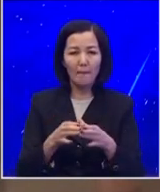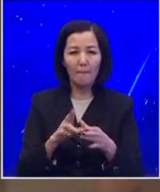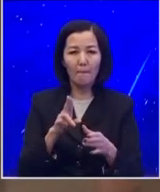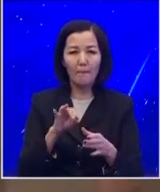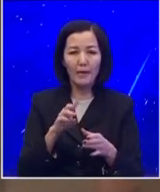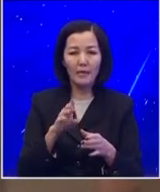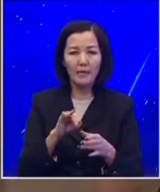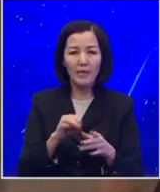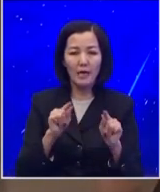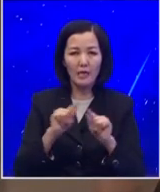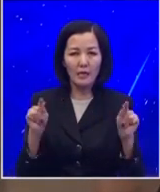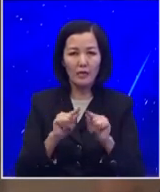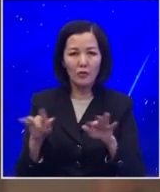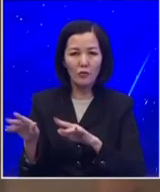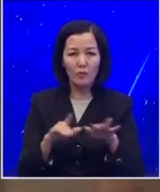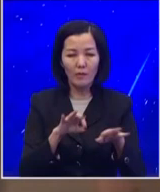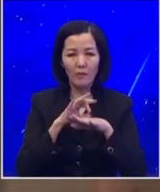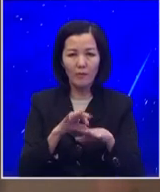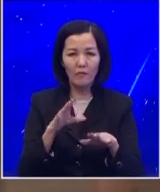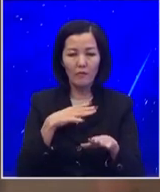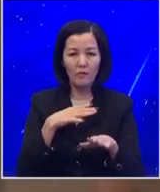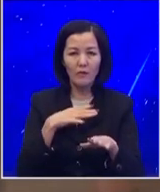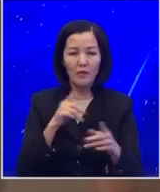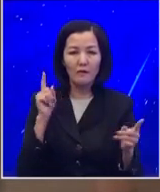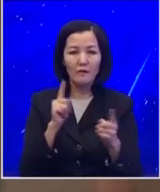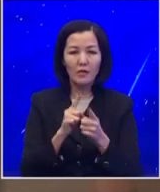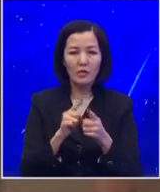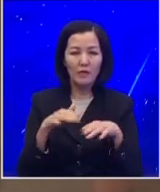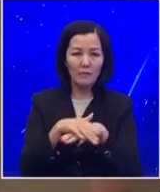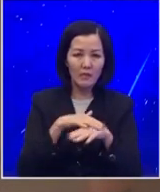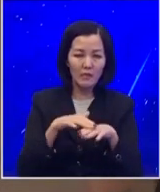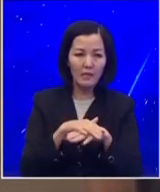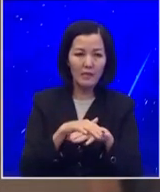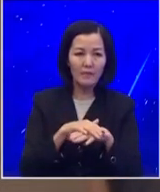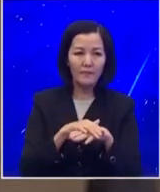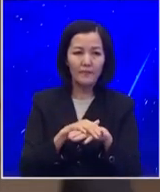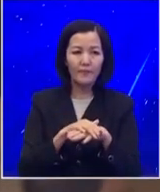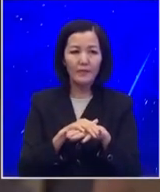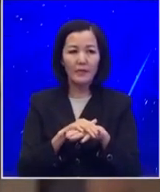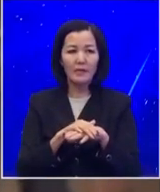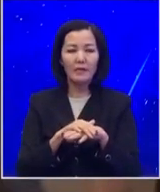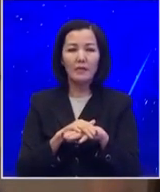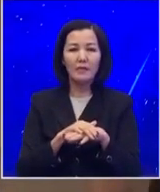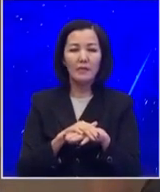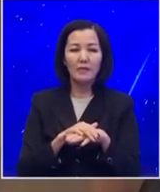Проходят агитационные мероприятия, встречаемся с населением.